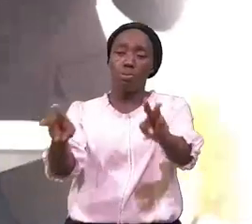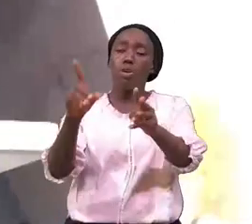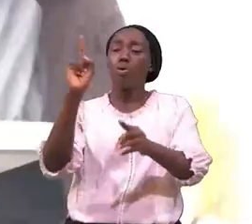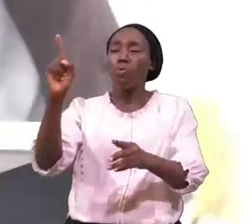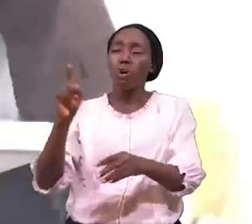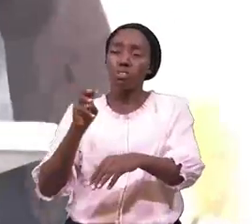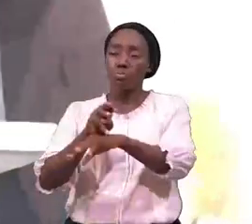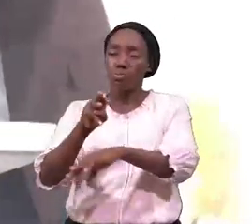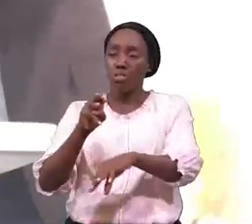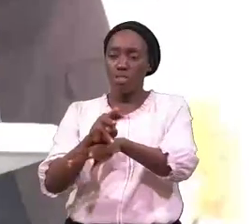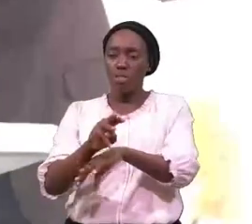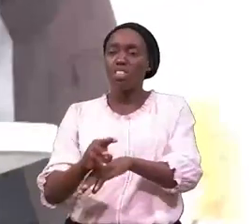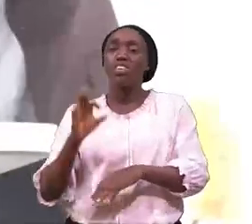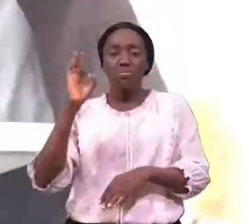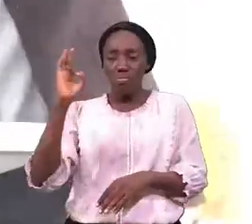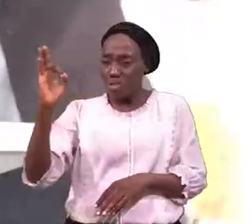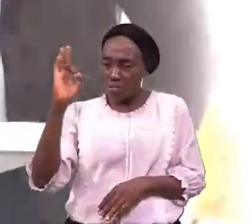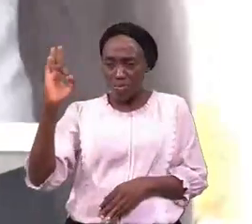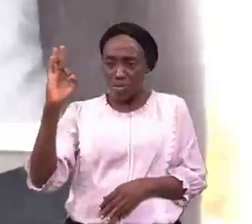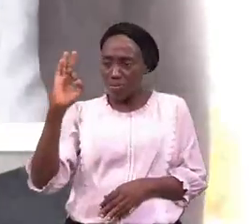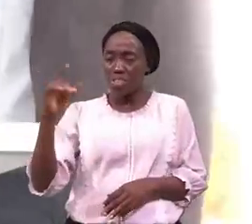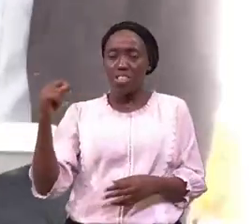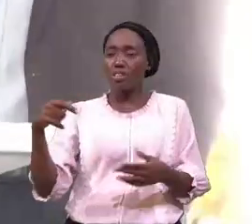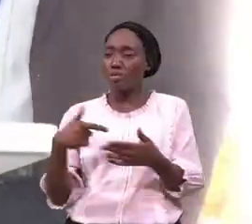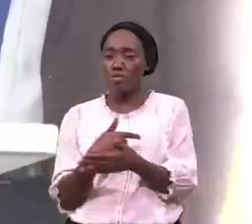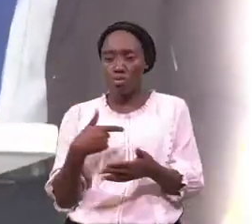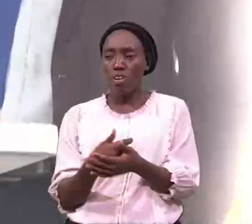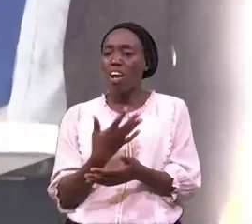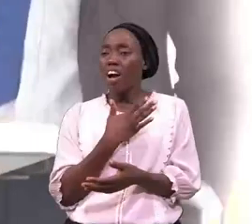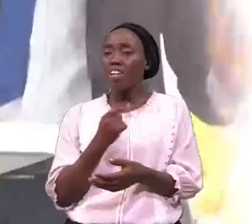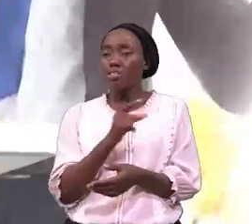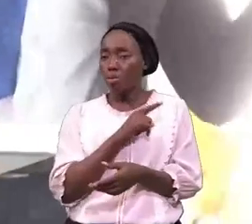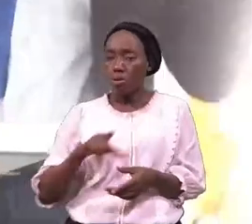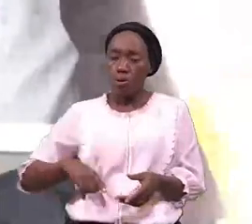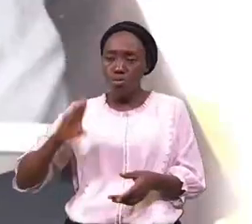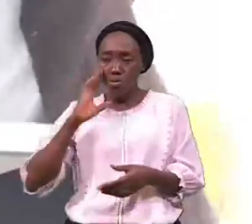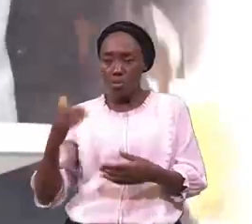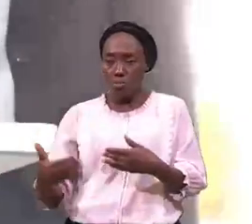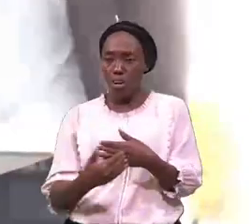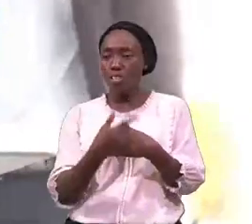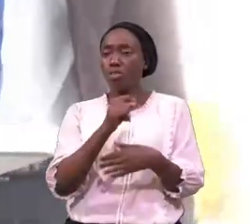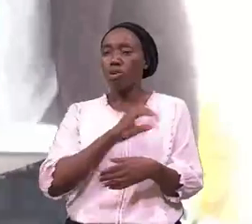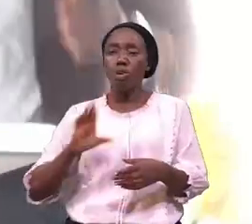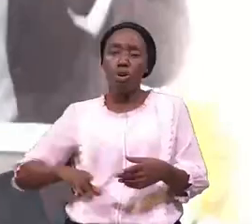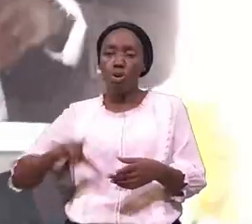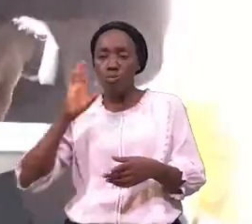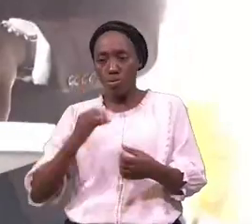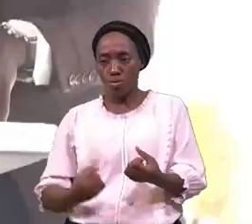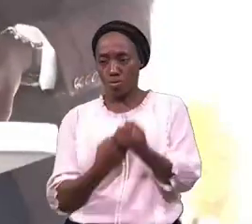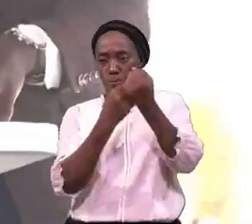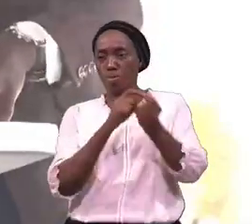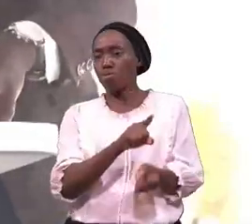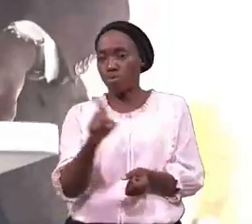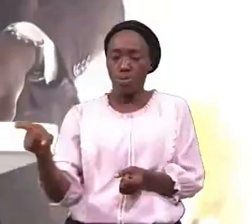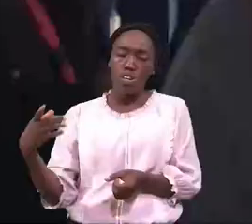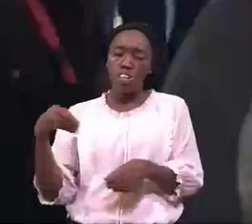mission. Prêche l'évangile. Et le Seigneur va te soutenir. Au nom de Jésus,